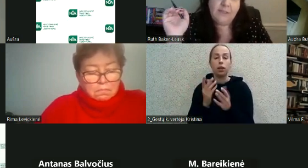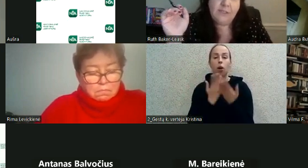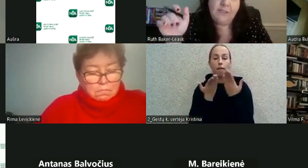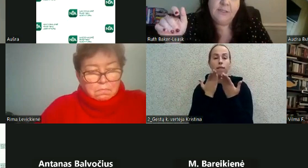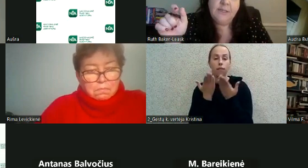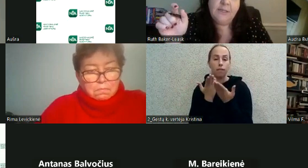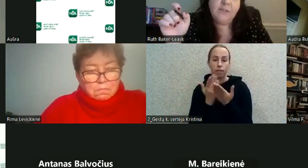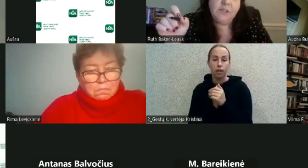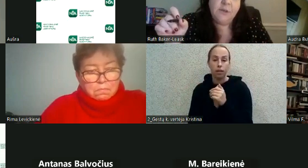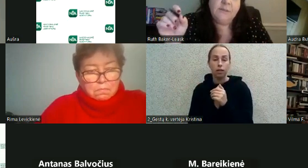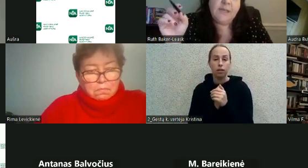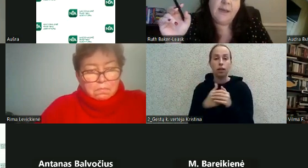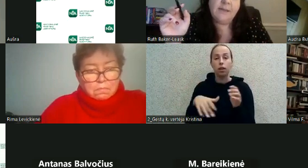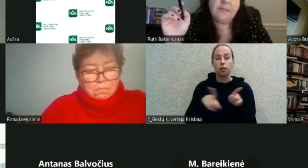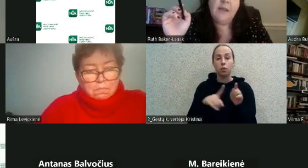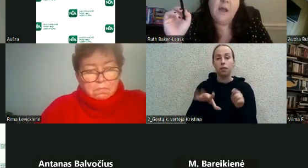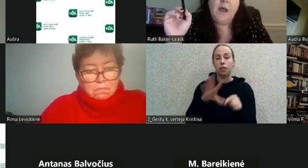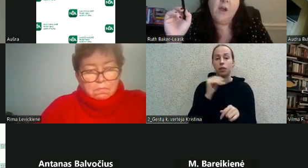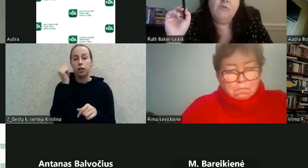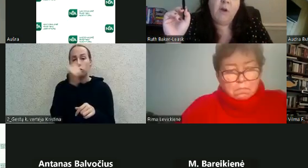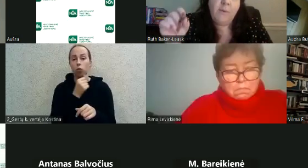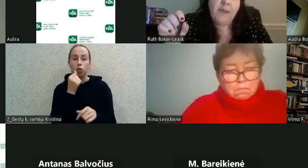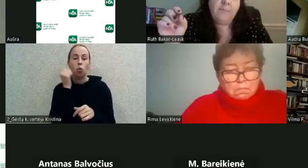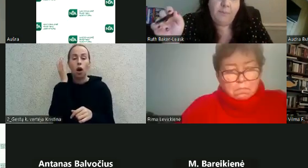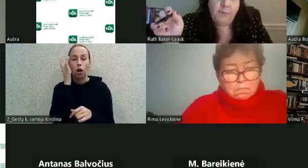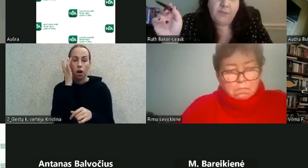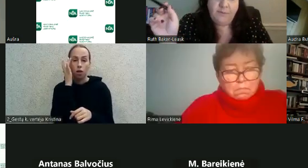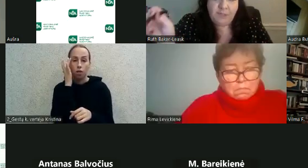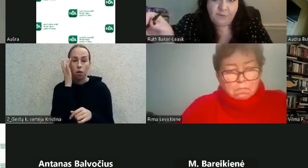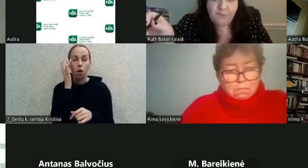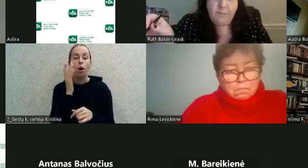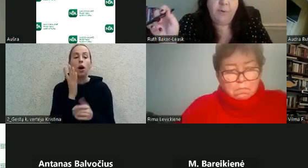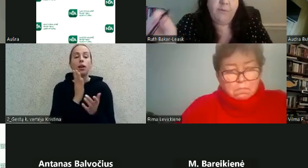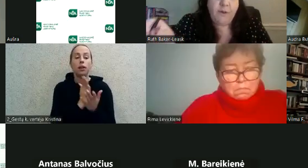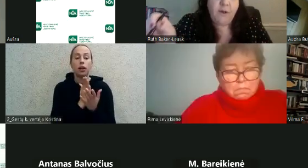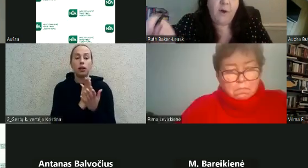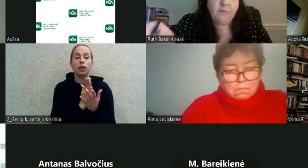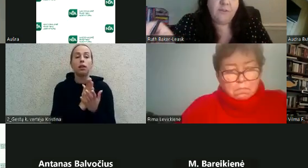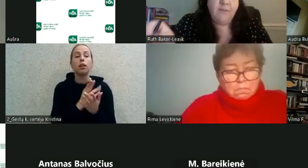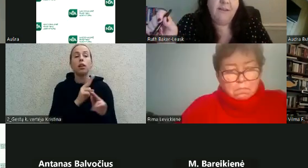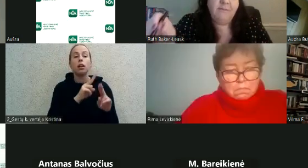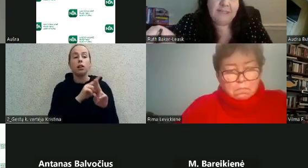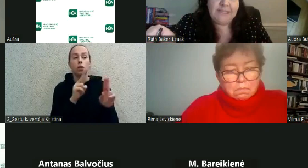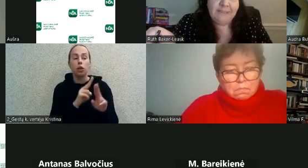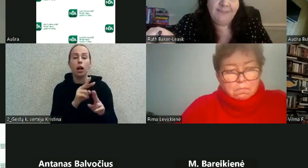Ir Nacionalinio raštingumo asociacijos tyrimas rodo, kad